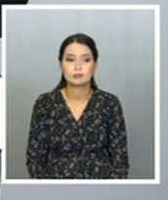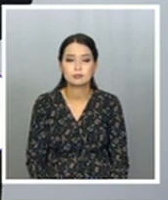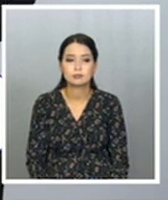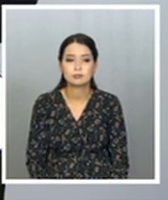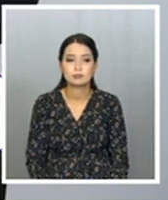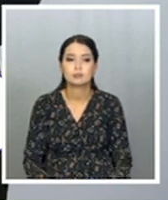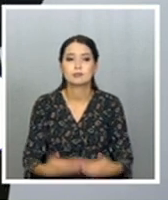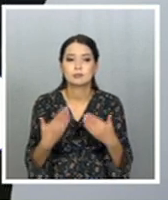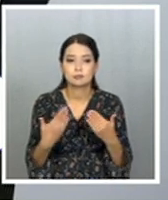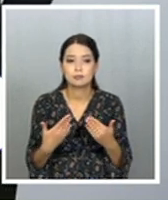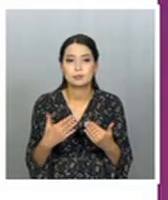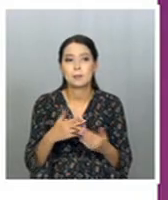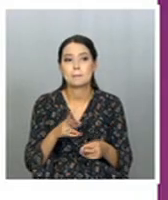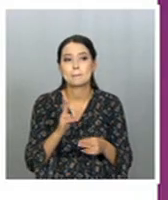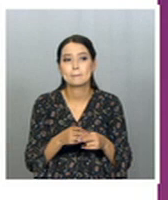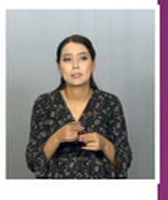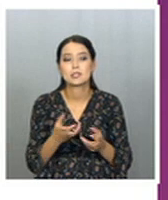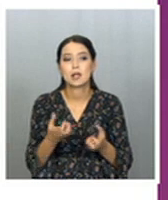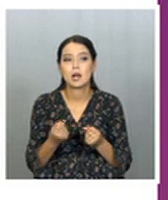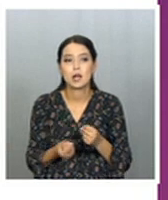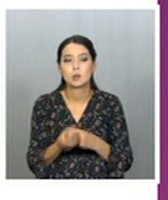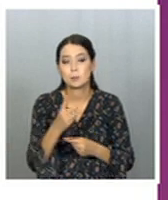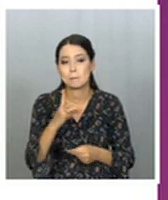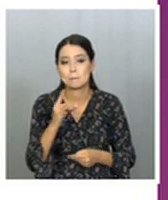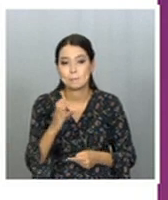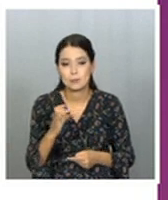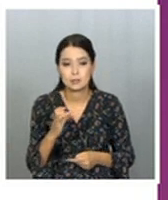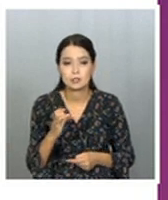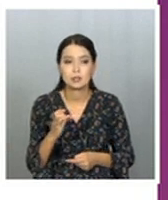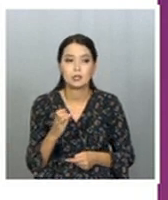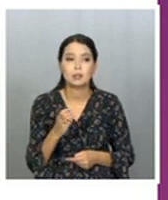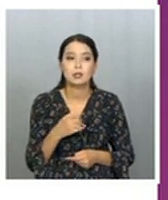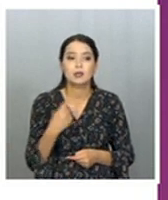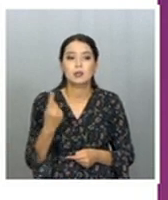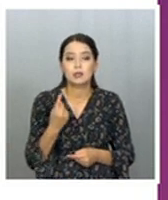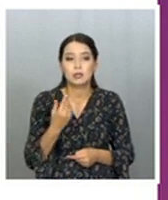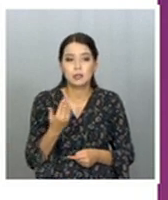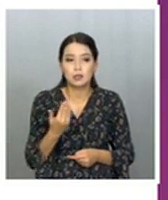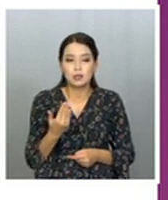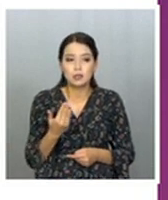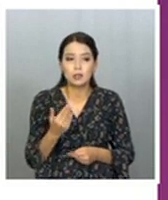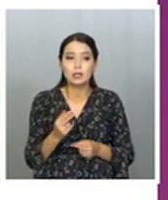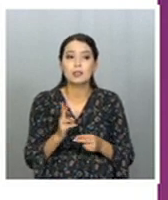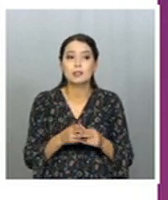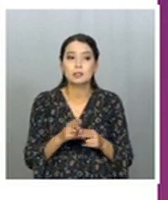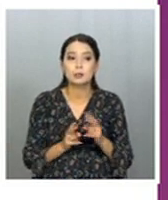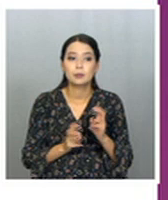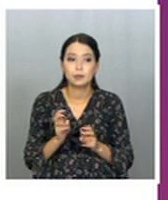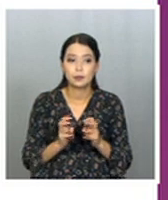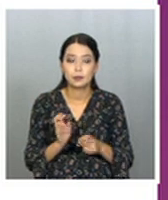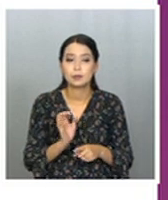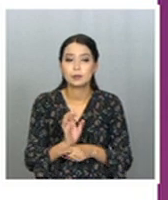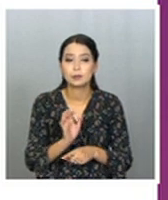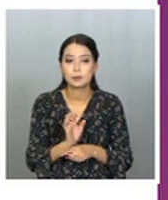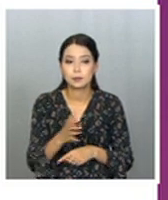Енді жалпы мысты алудың тәсіліне тоқталып кетейік. Ең бірінші, жалпы кенді өндіреді. Өндіргеннен кейін